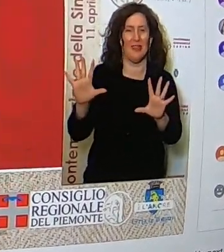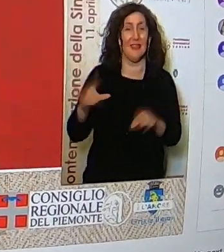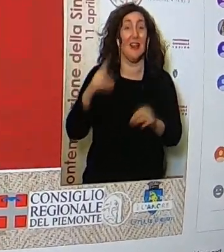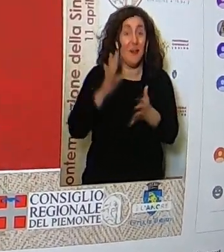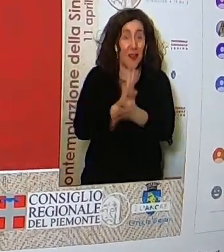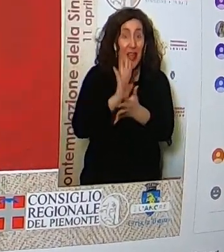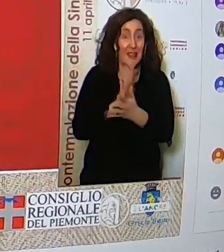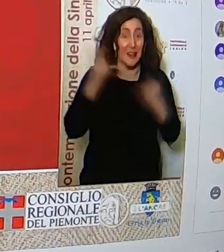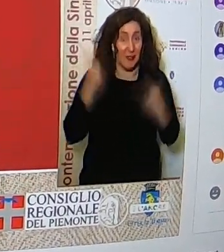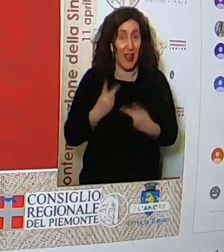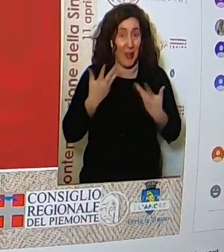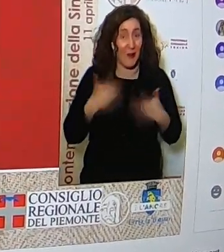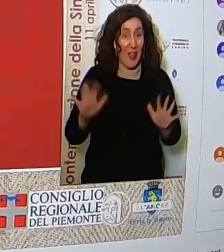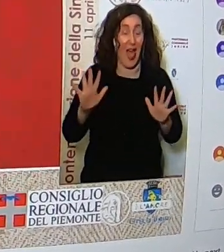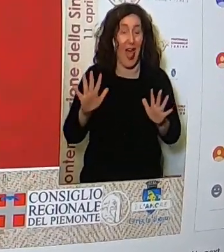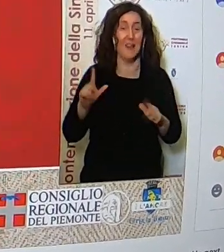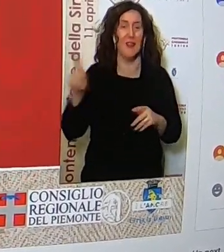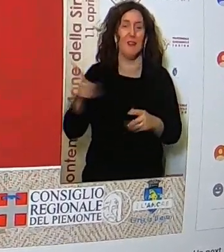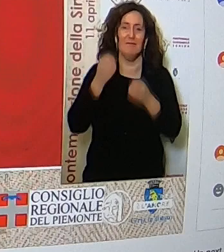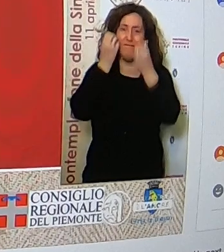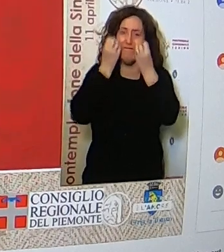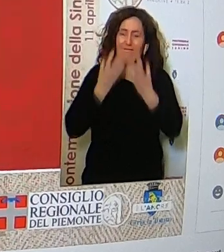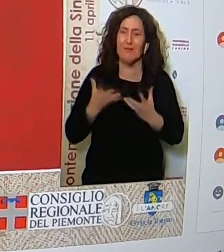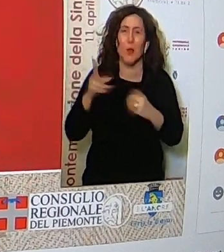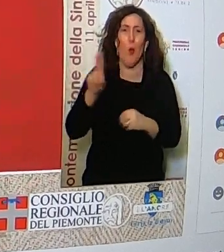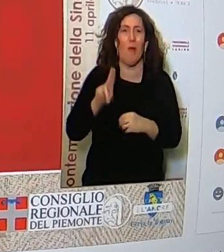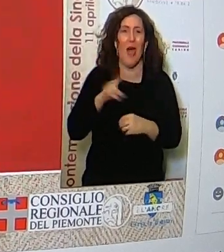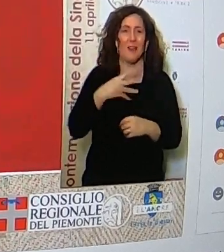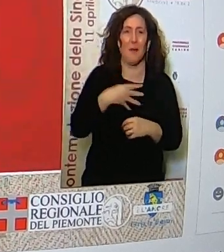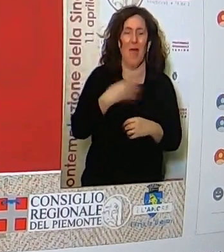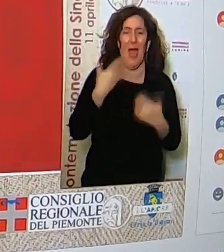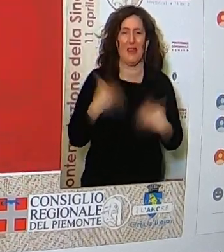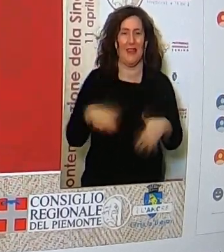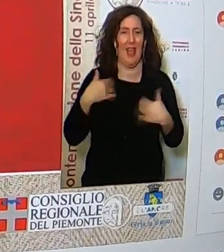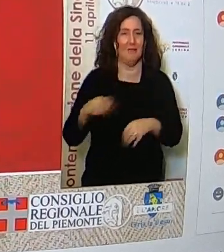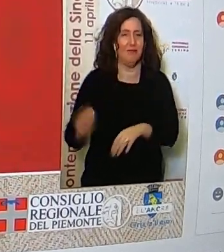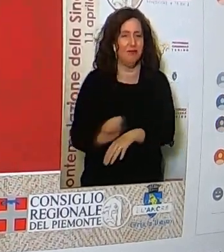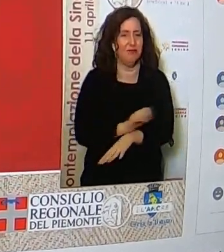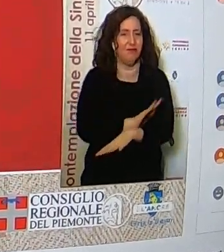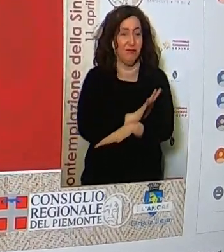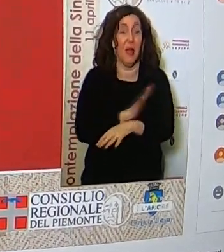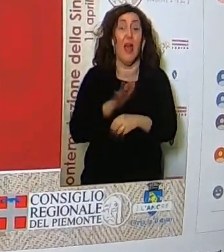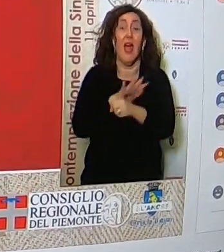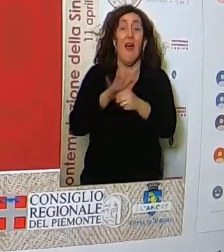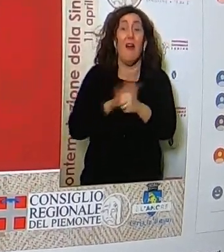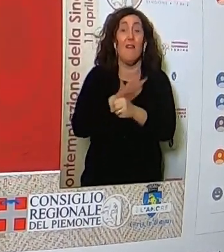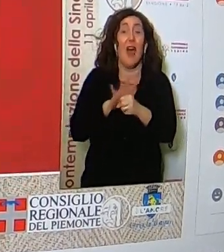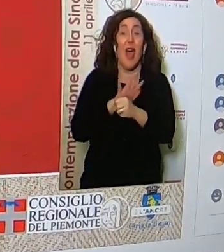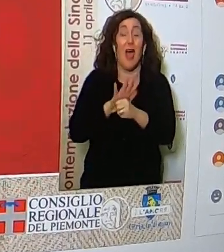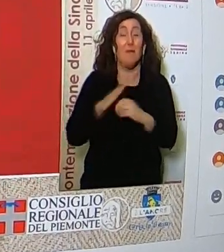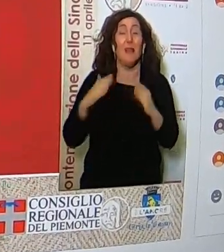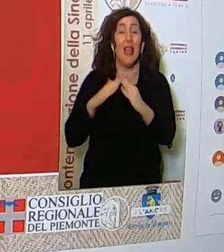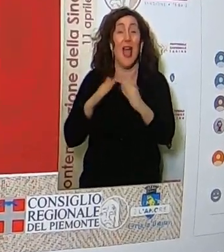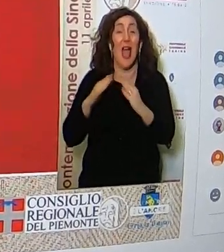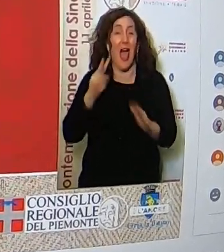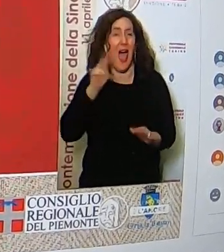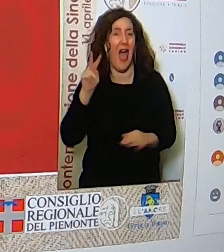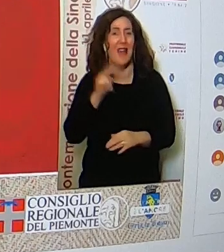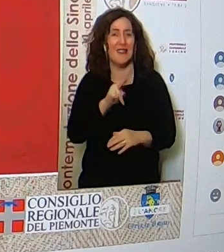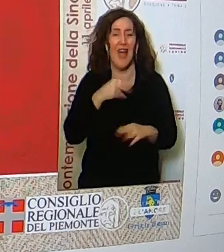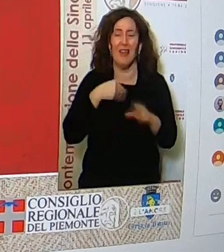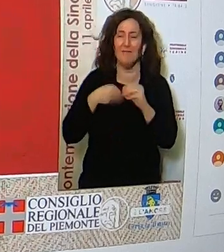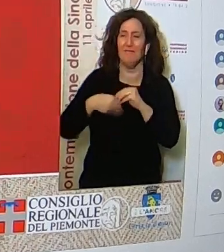c'è stata, con estrema commozione da parte di Umberto e di Maria, ma anche da parte della loro famiglia che a casa hanno ricevuto